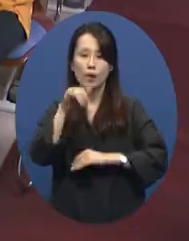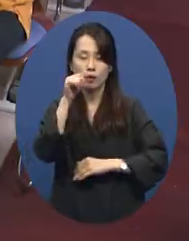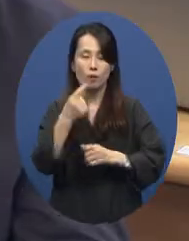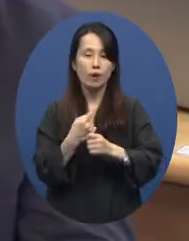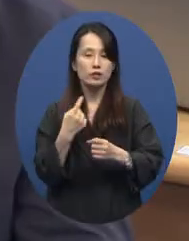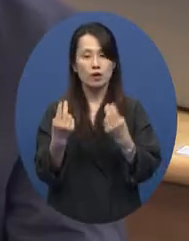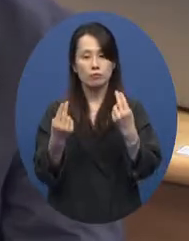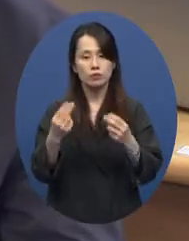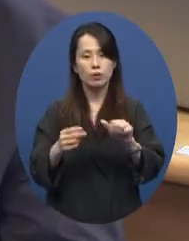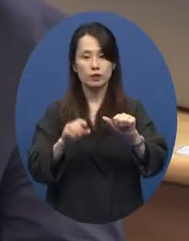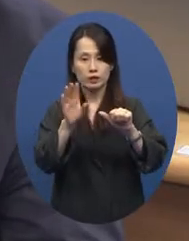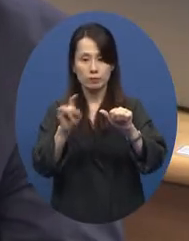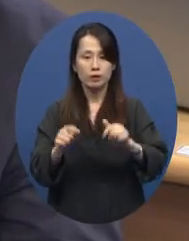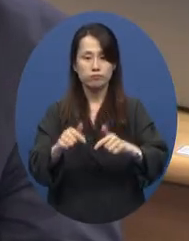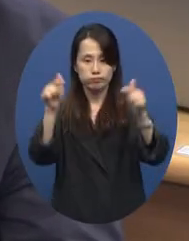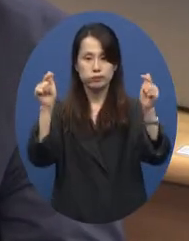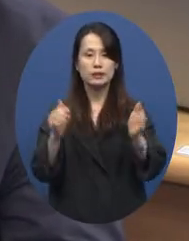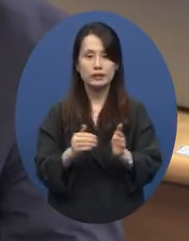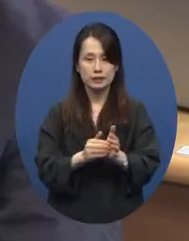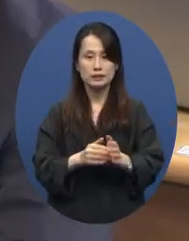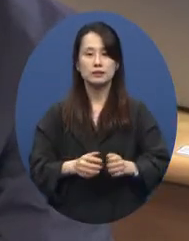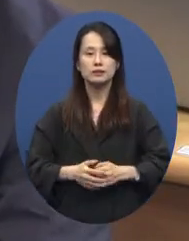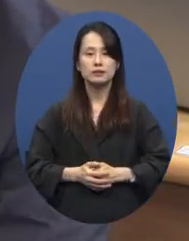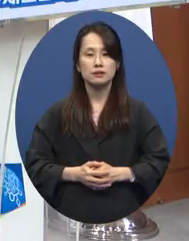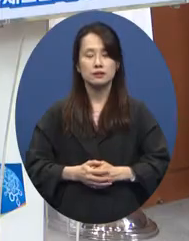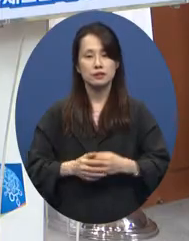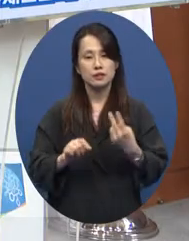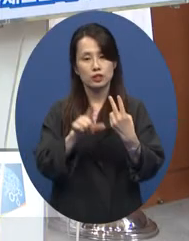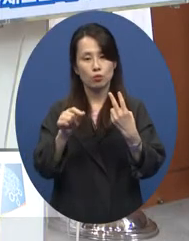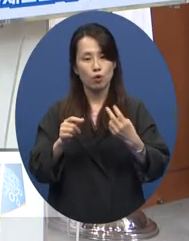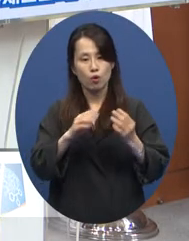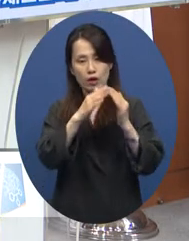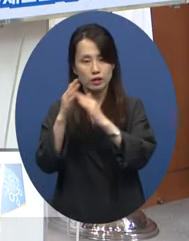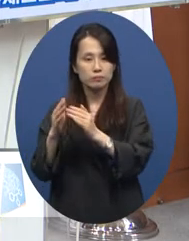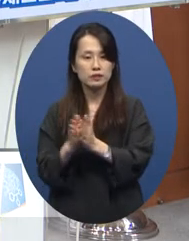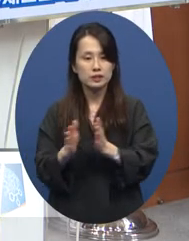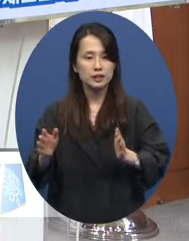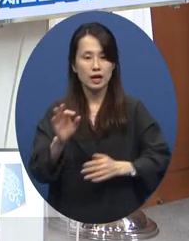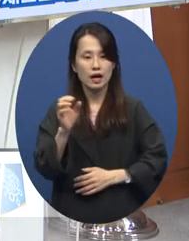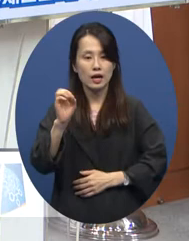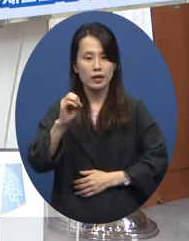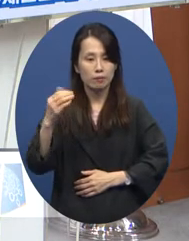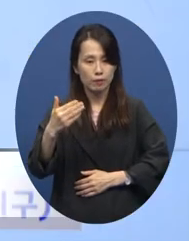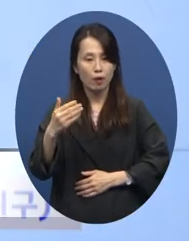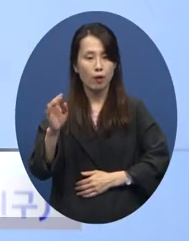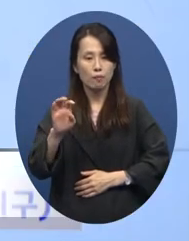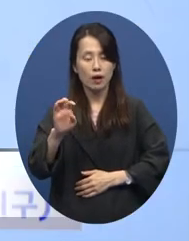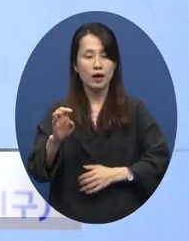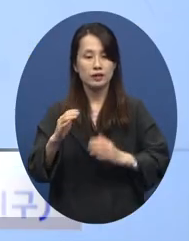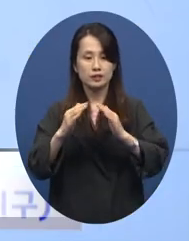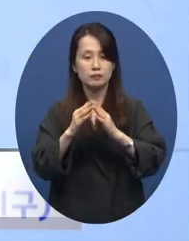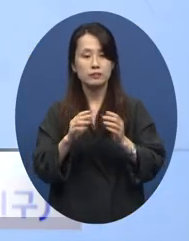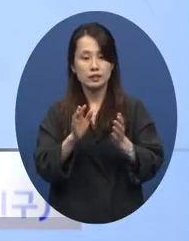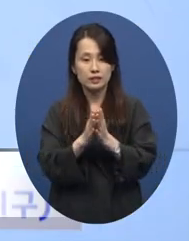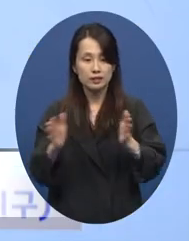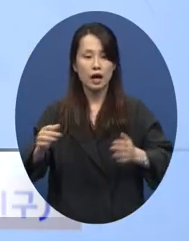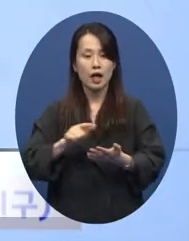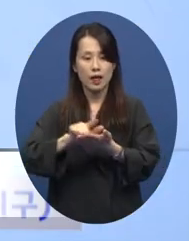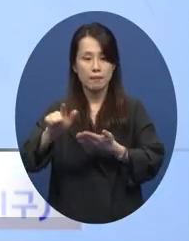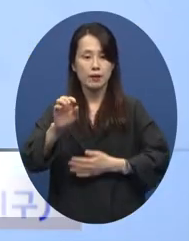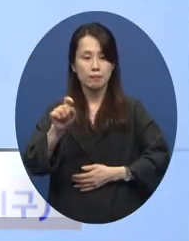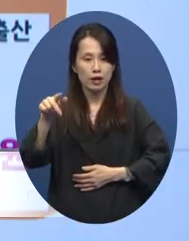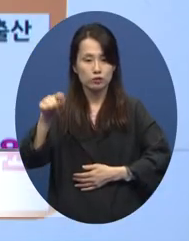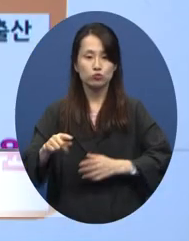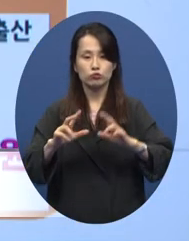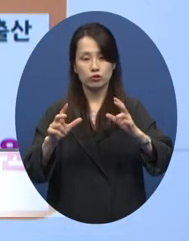계획으로 작년보다 5배 가까이 늘어난 규모입니다. 올 2월에 입주를 시작한 양평 공흥 40가구를 시작으로 가평과 파주, 성남